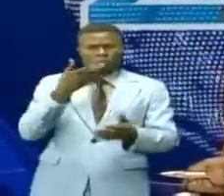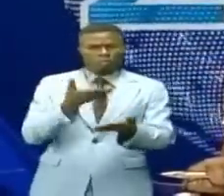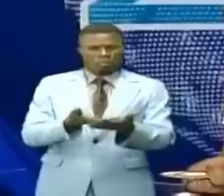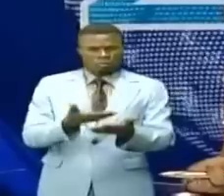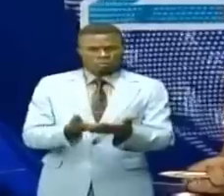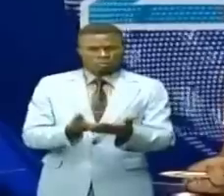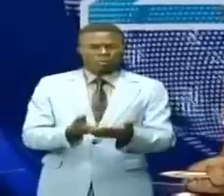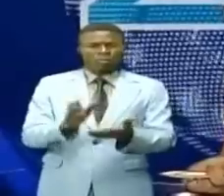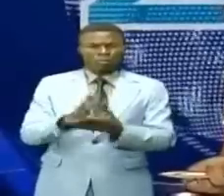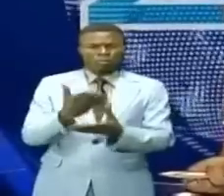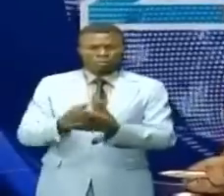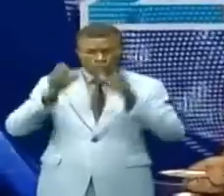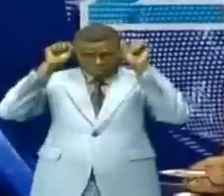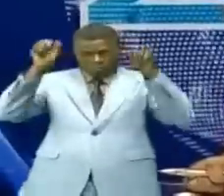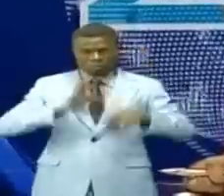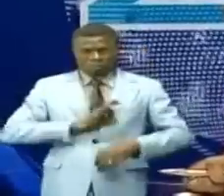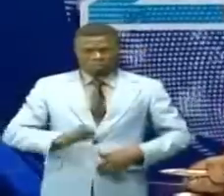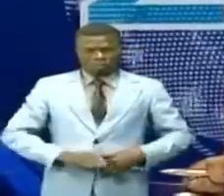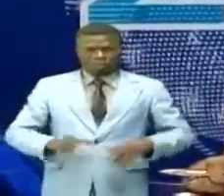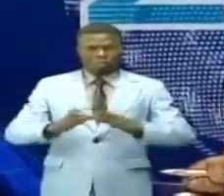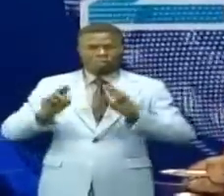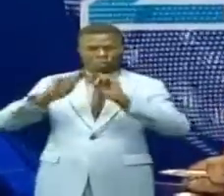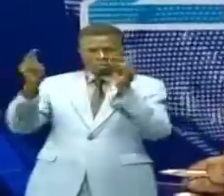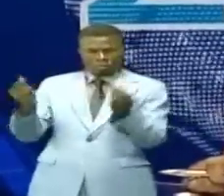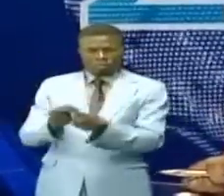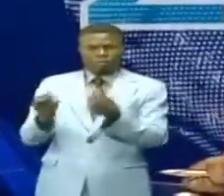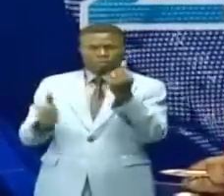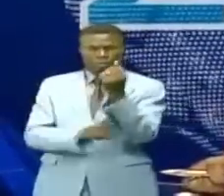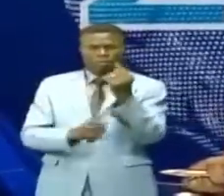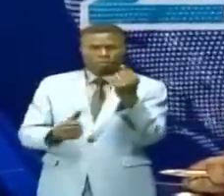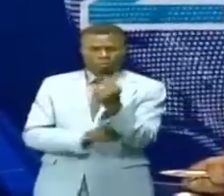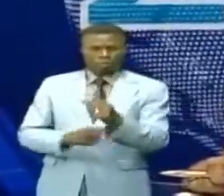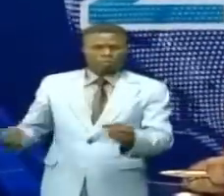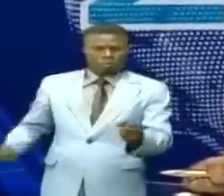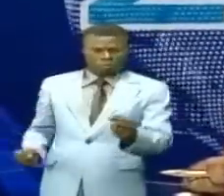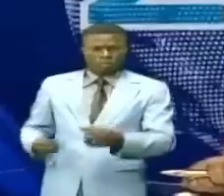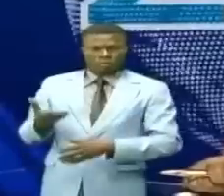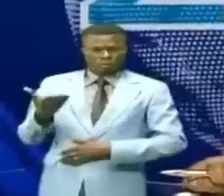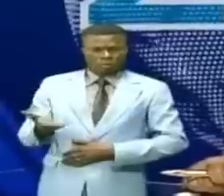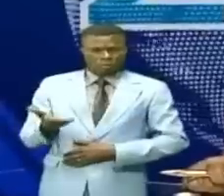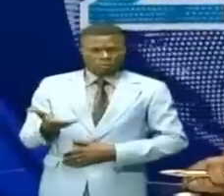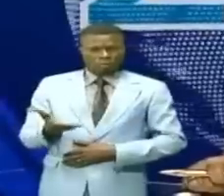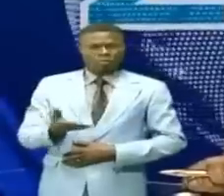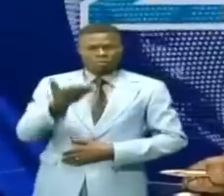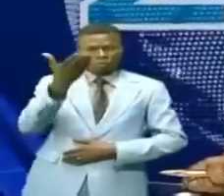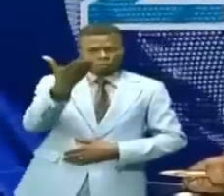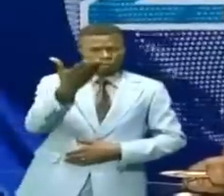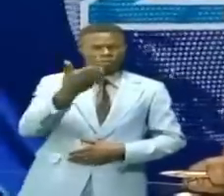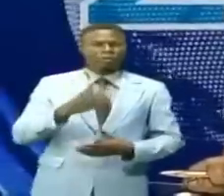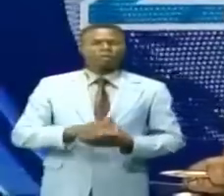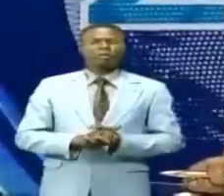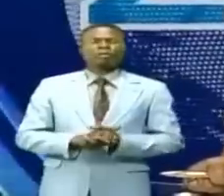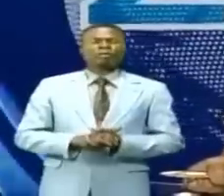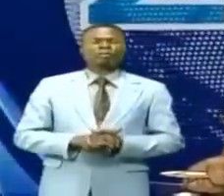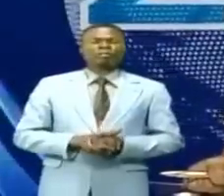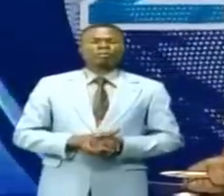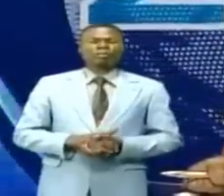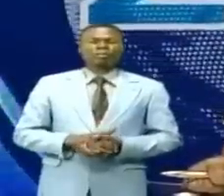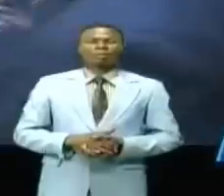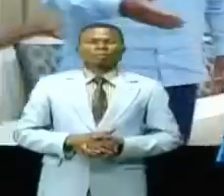entrevues entre Félix-Antoine Tshisekedi Tshilombo et le général Francesco Furtado, Pierre Kibambeso Moïssa et Koko